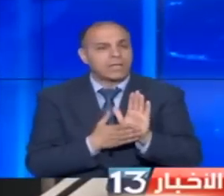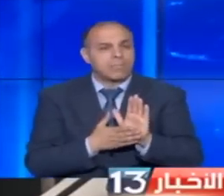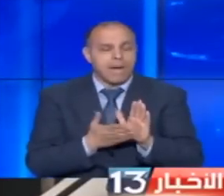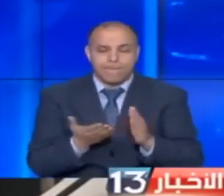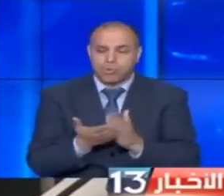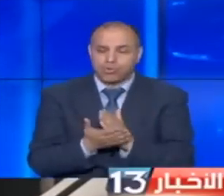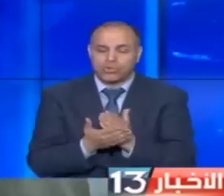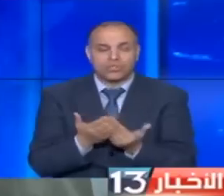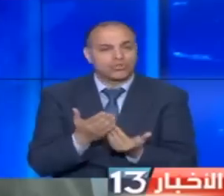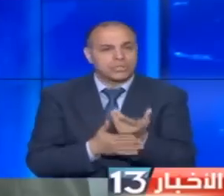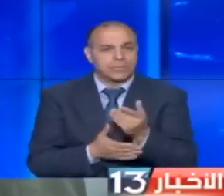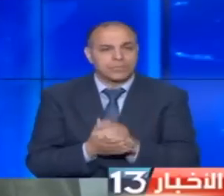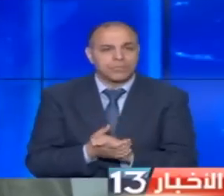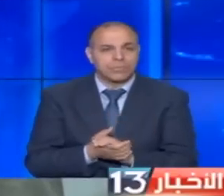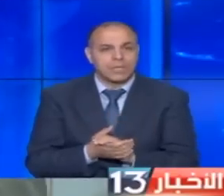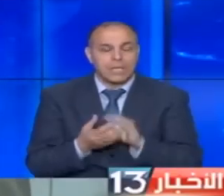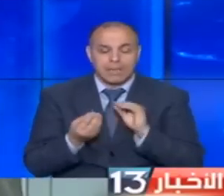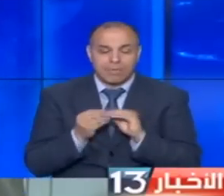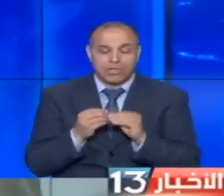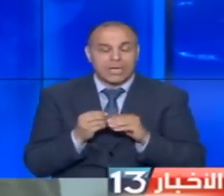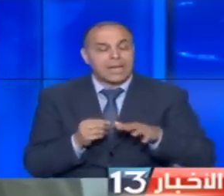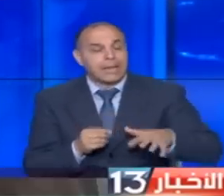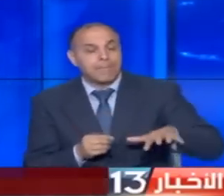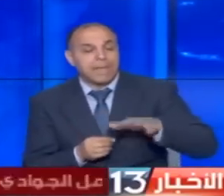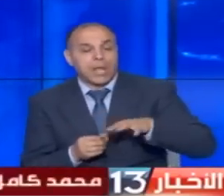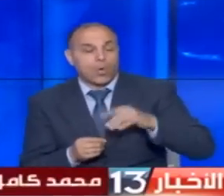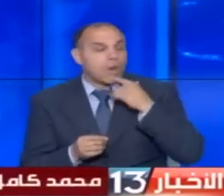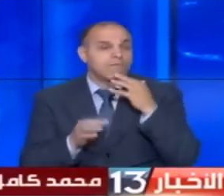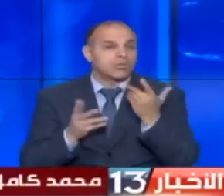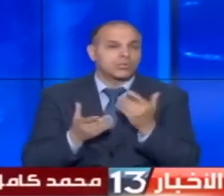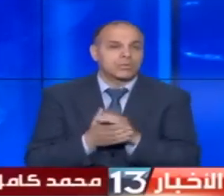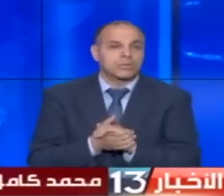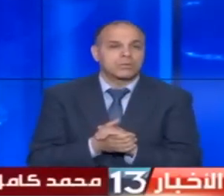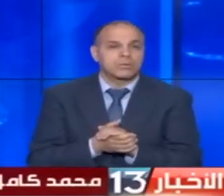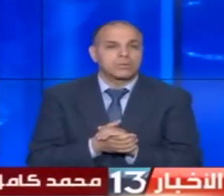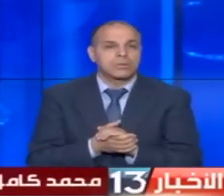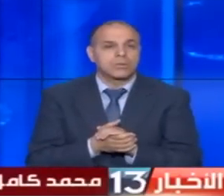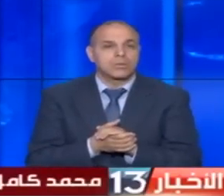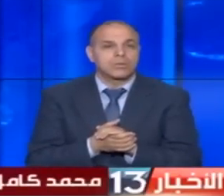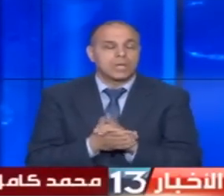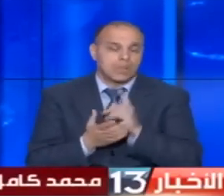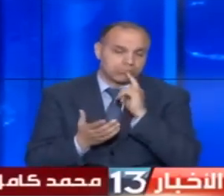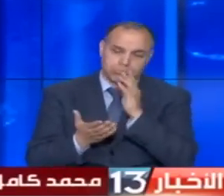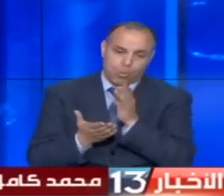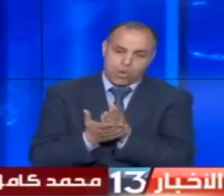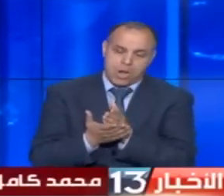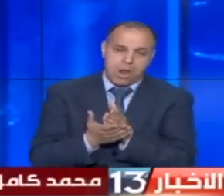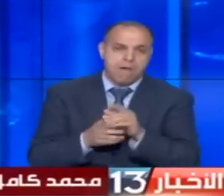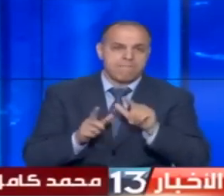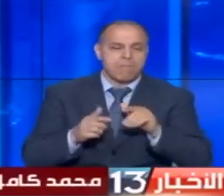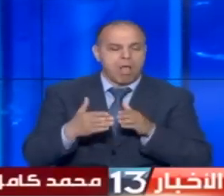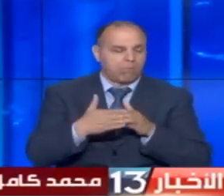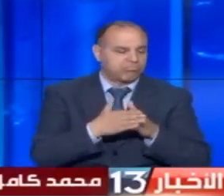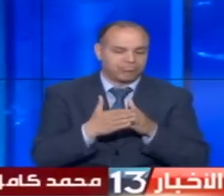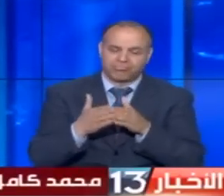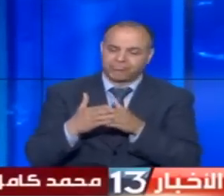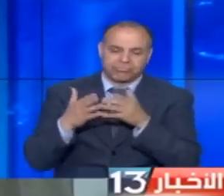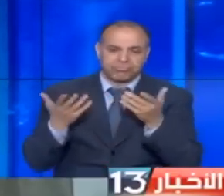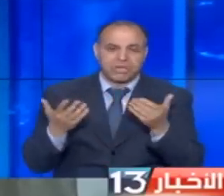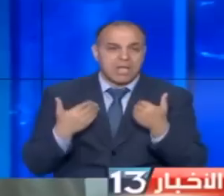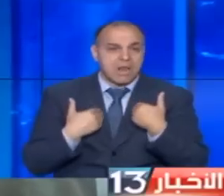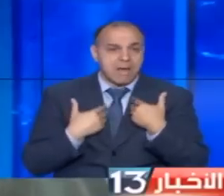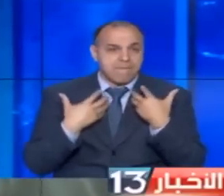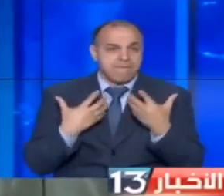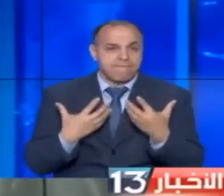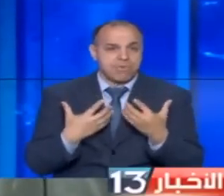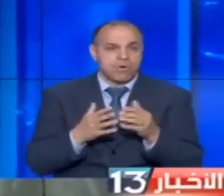البيئيه عن مشاكل فيه بصراحه عن عوائق الحبوب